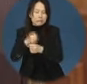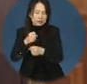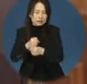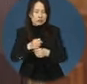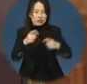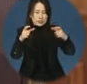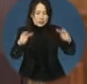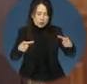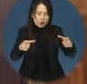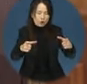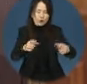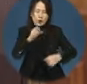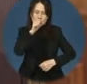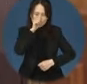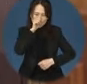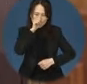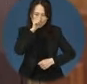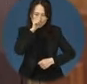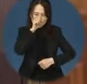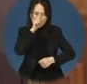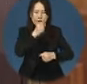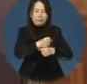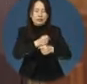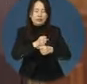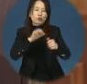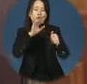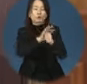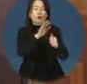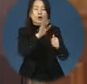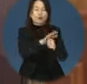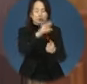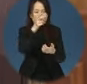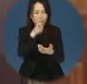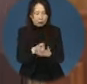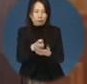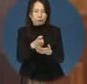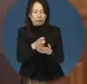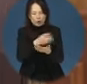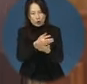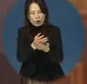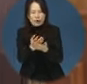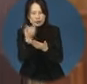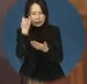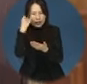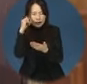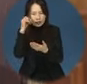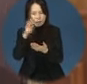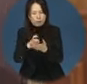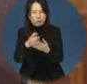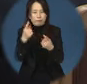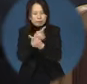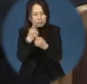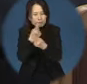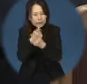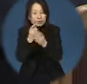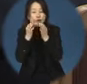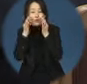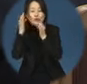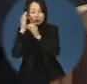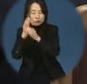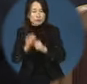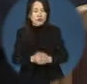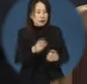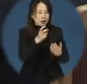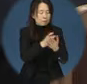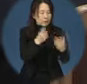나은 시설을 만들 수 있게 하는 일반적인 법률 포함해서 여러가지 개별 법을 개정 하려고 하고 있습니다 아직 이건 법 개정